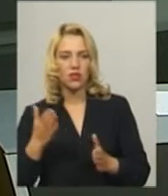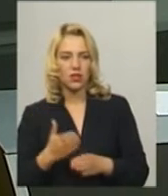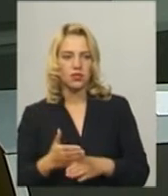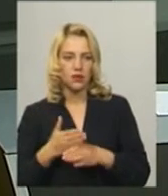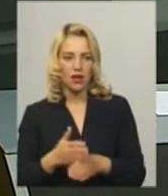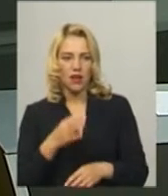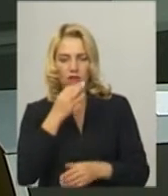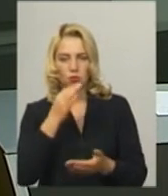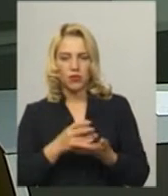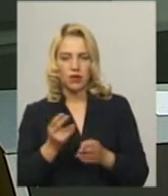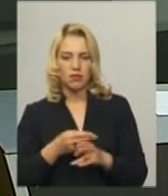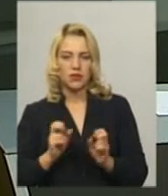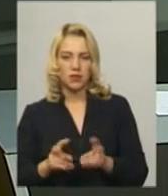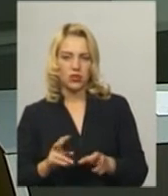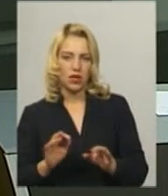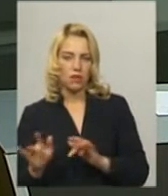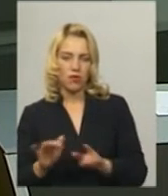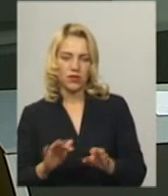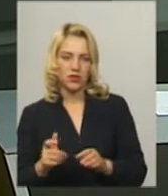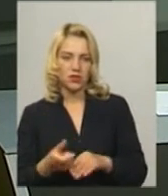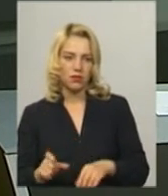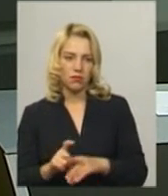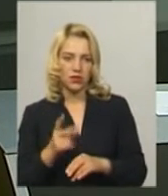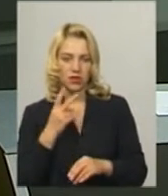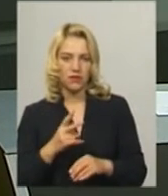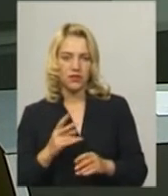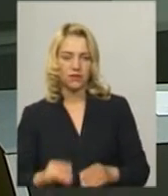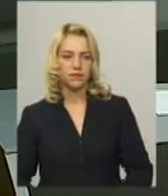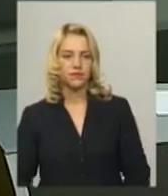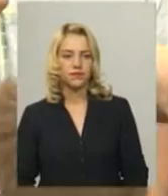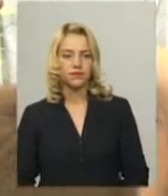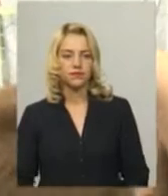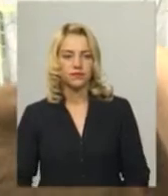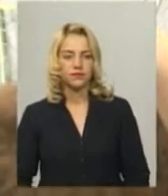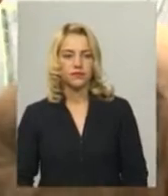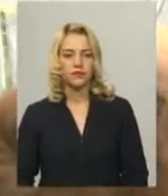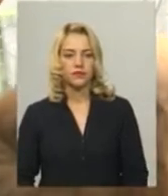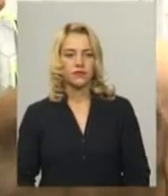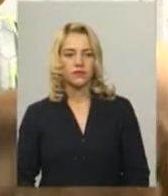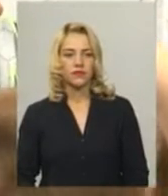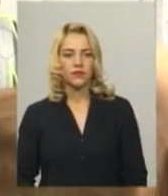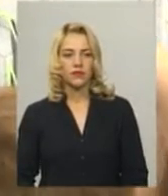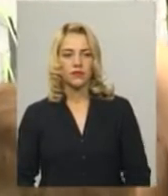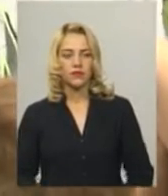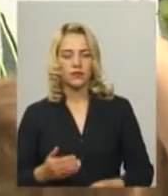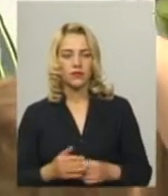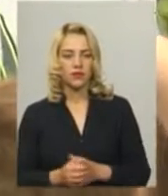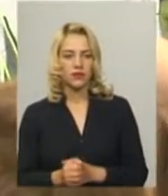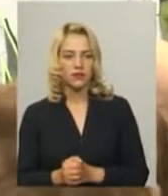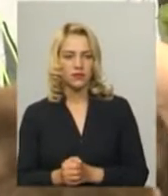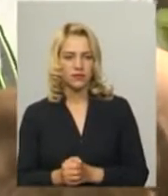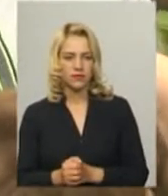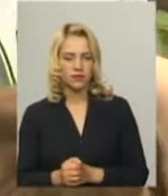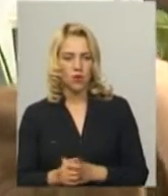сприяють відповідальній та безпечній поведінці. Більше у сюжеті Андрія Гуменного. А бронежилет? Так.